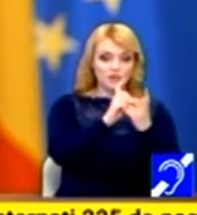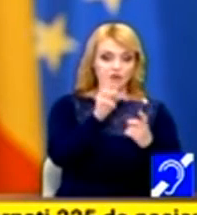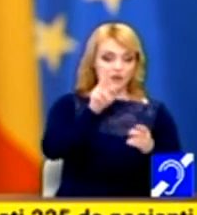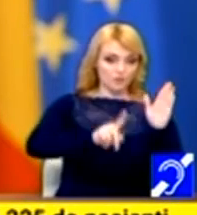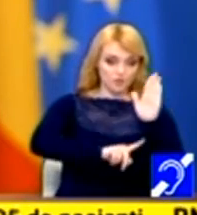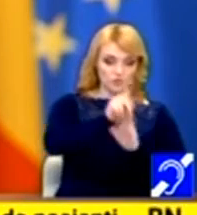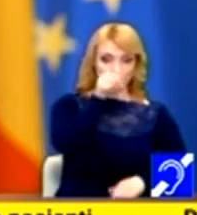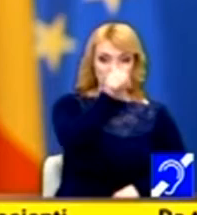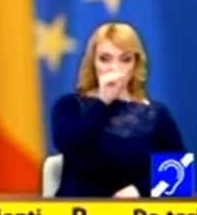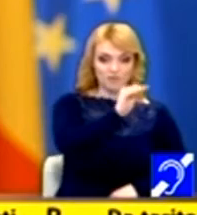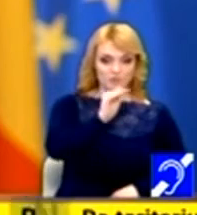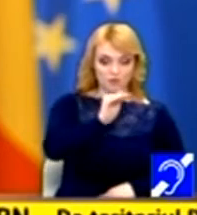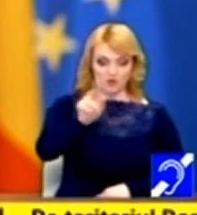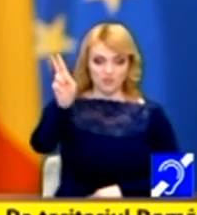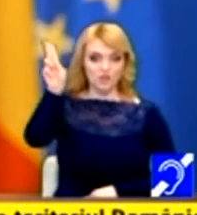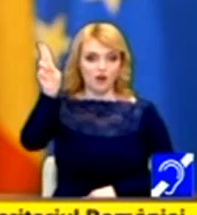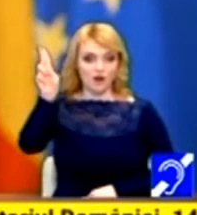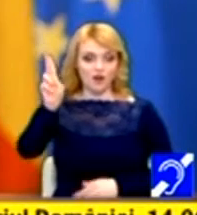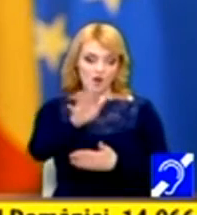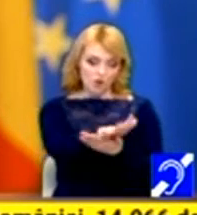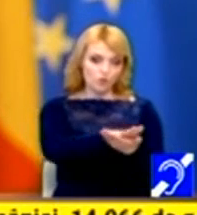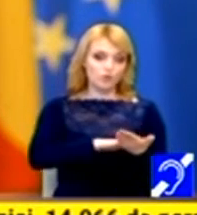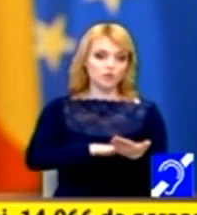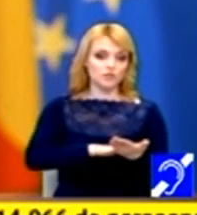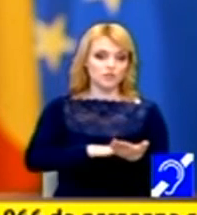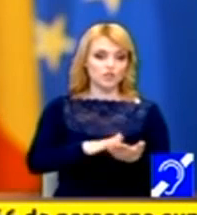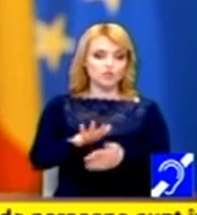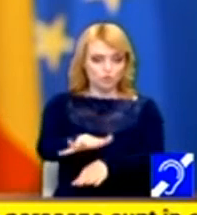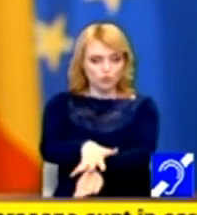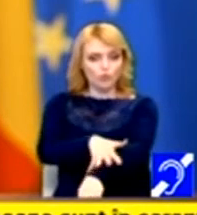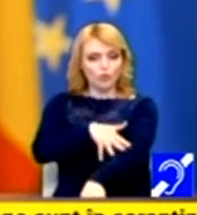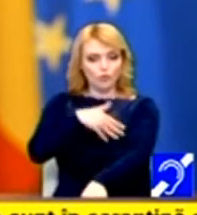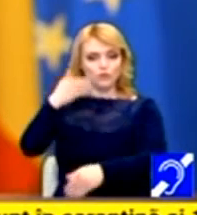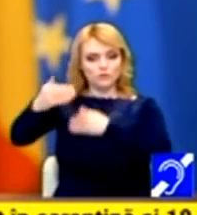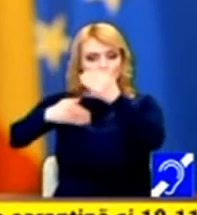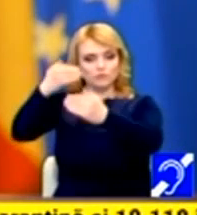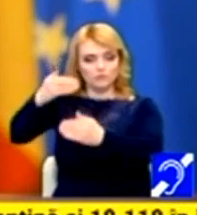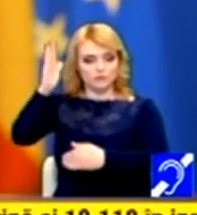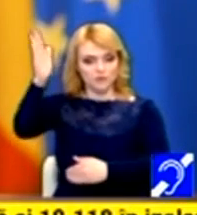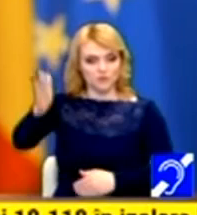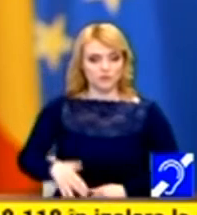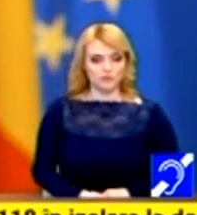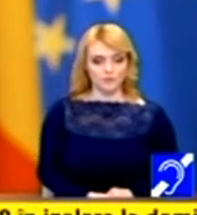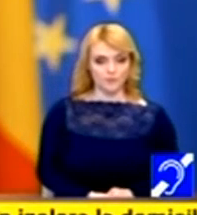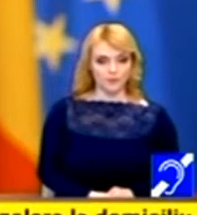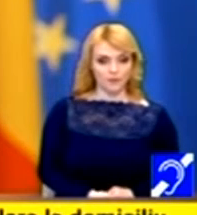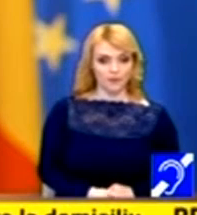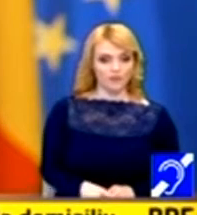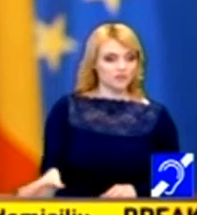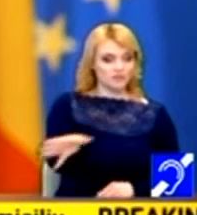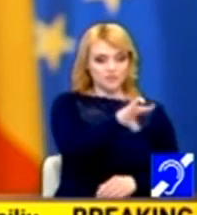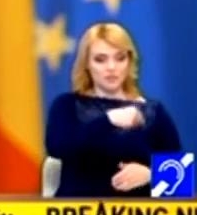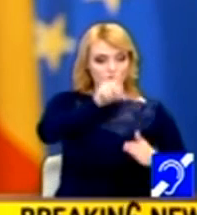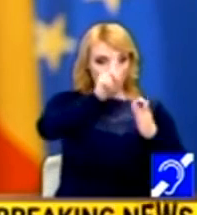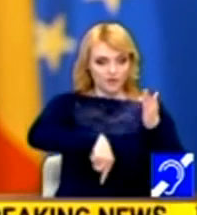februarie și pe care o vom continua multă vreme de acum înainte. Dar știm